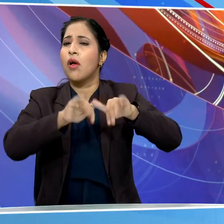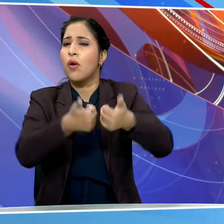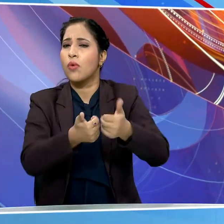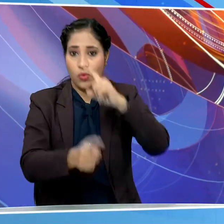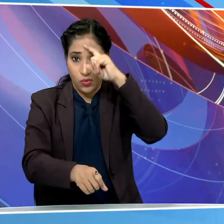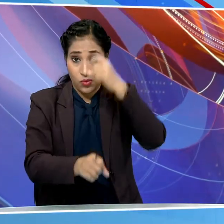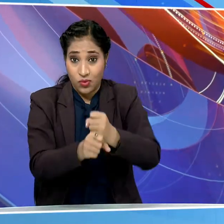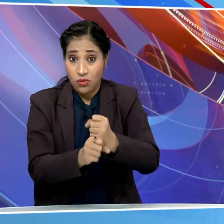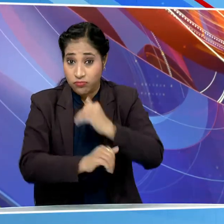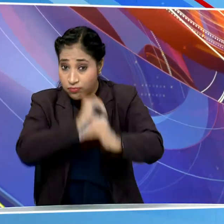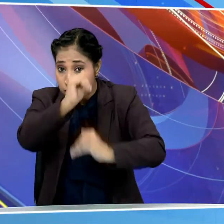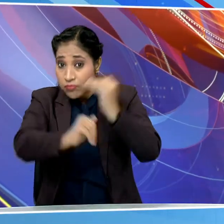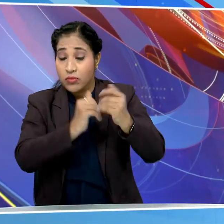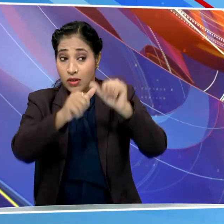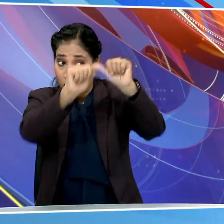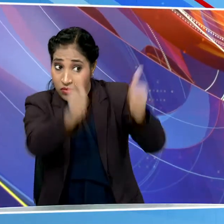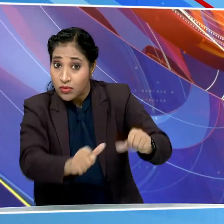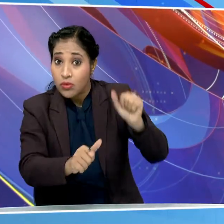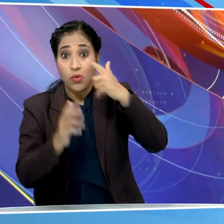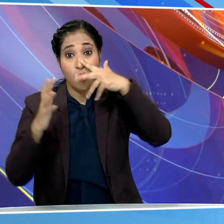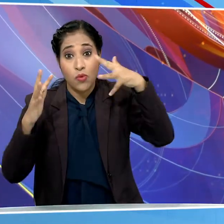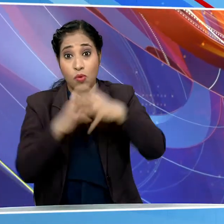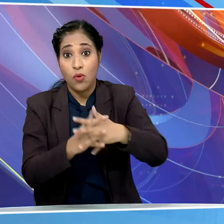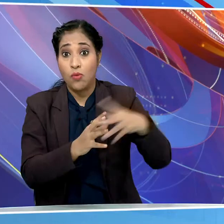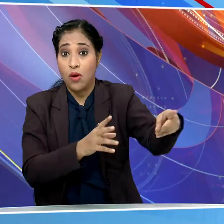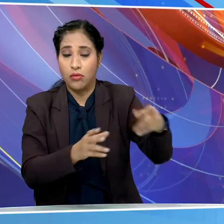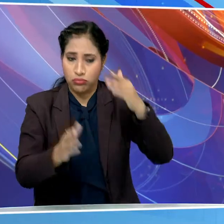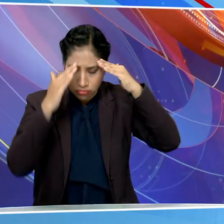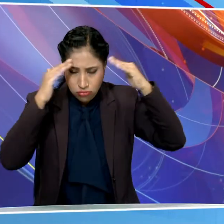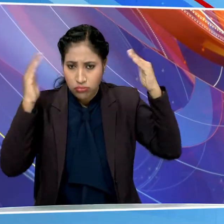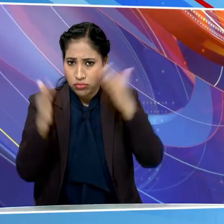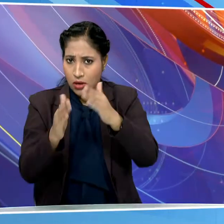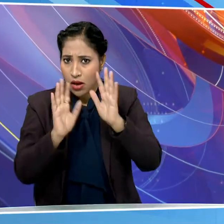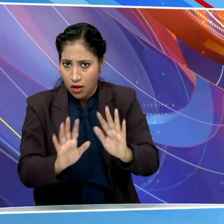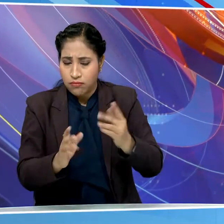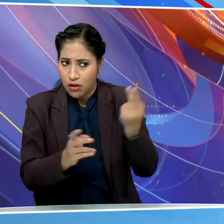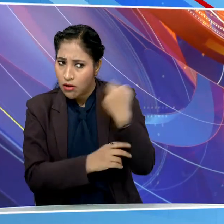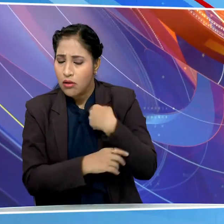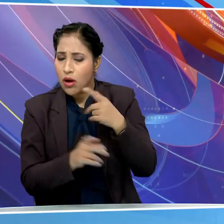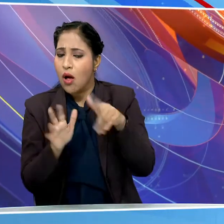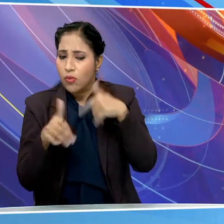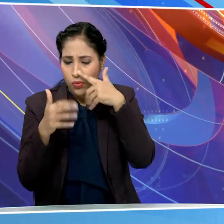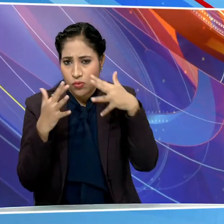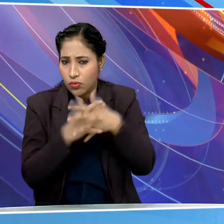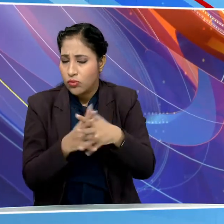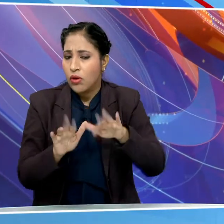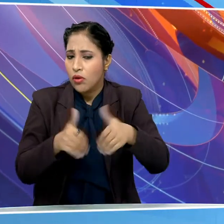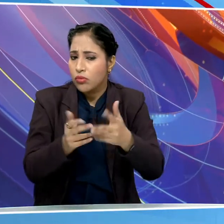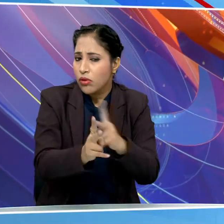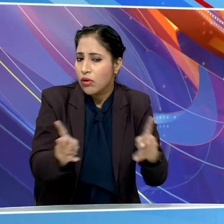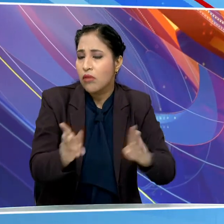क्योंकि गुजरात के विकास की रूपरेखा महिलाओं को केंद्र में रखकर रची गई।